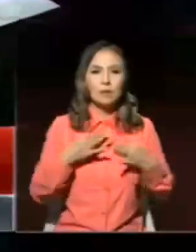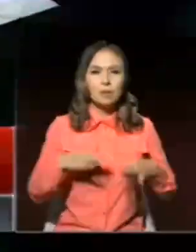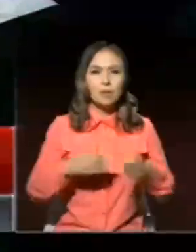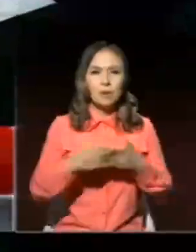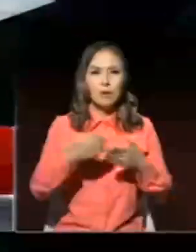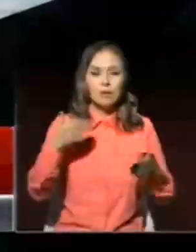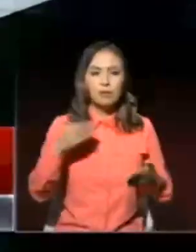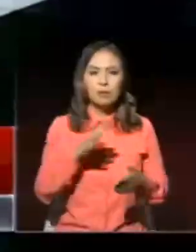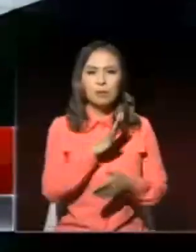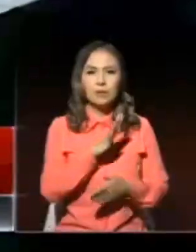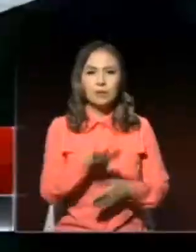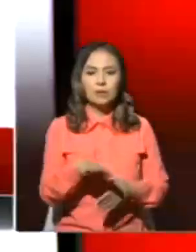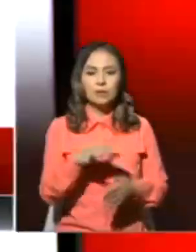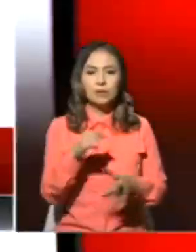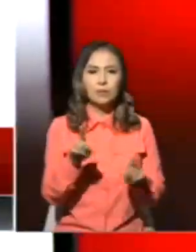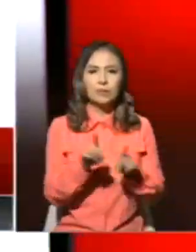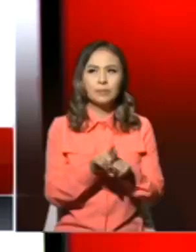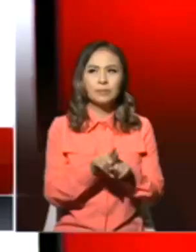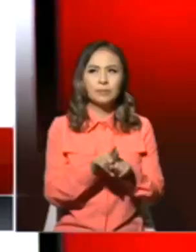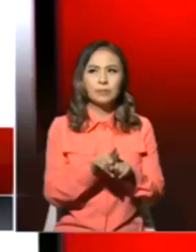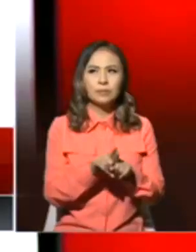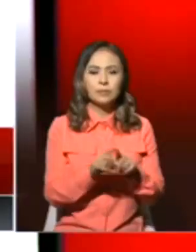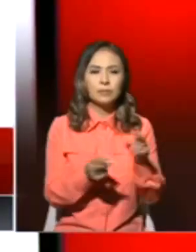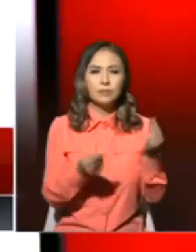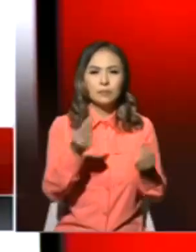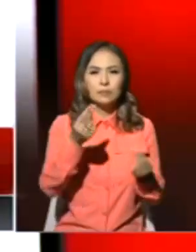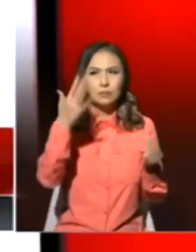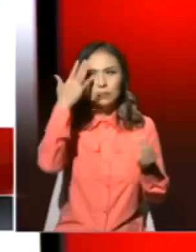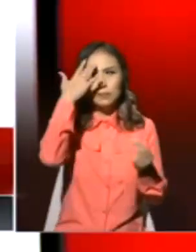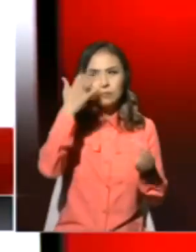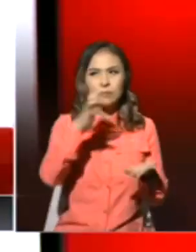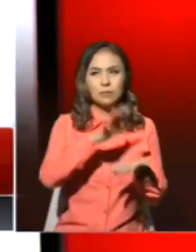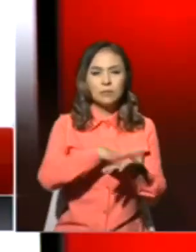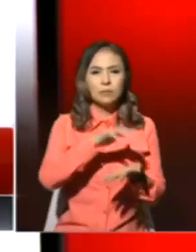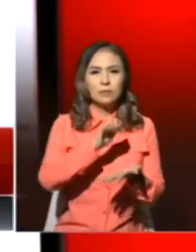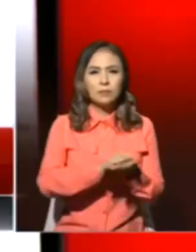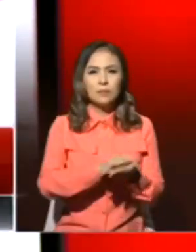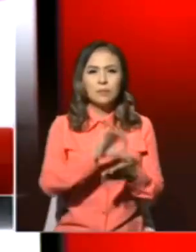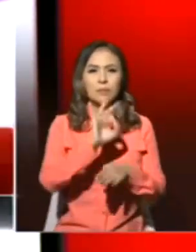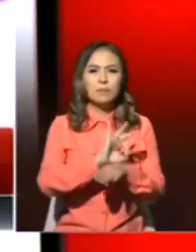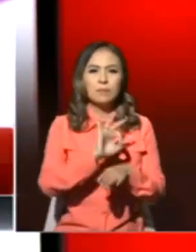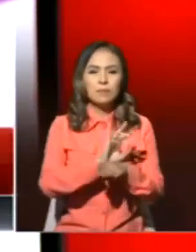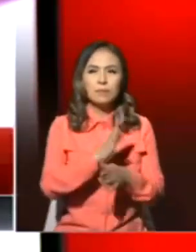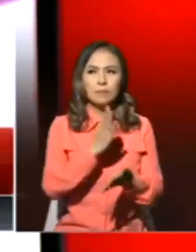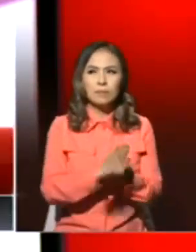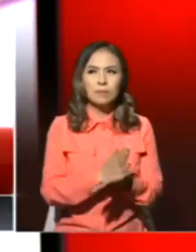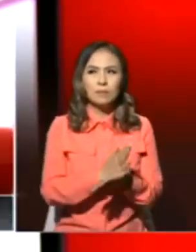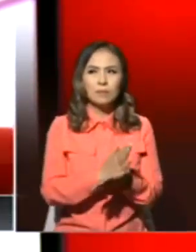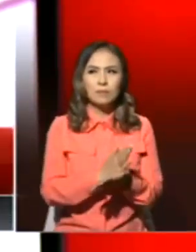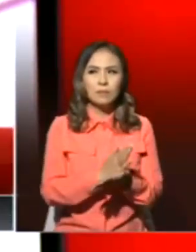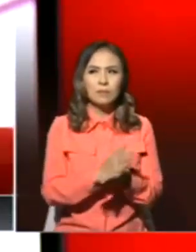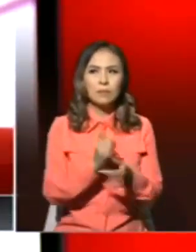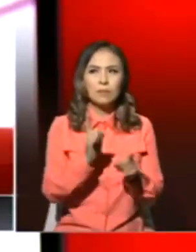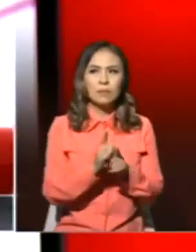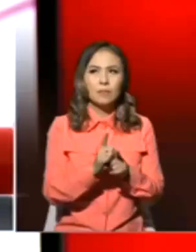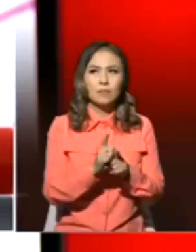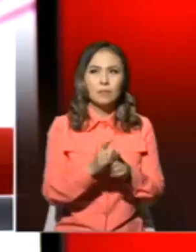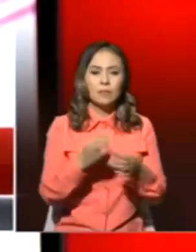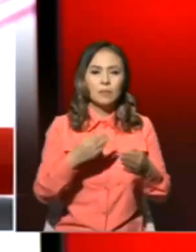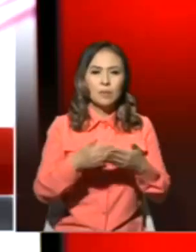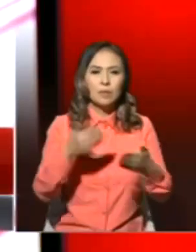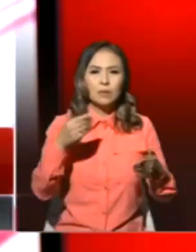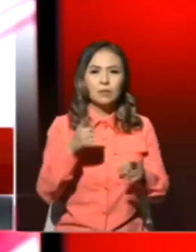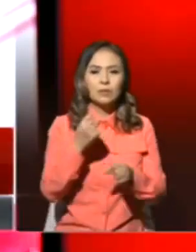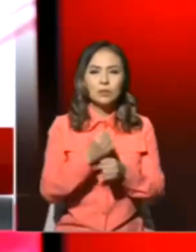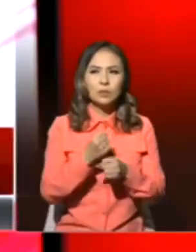Біз жаңа бауырымыз секілді осы құмар ойынның кеселіне шалдыққанда барып, санымызды соқпай алдын алуымыз керек. Ол